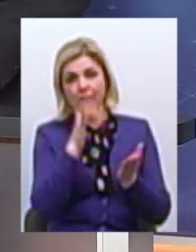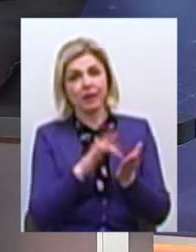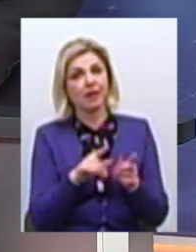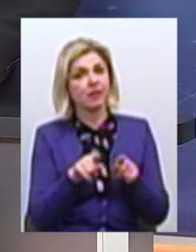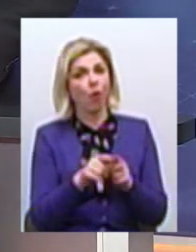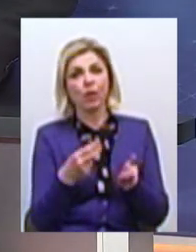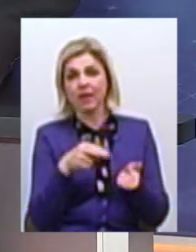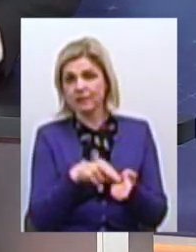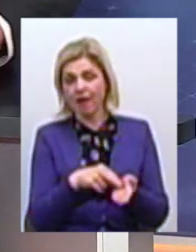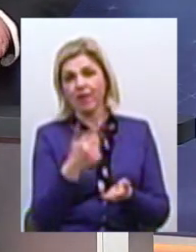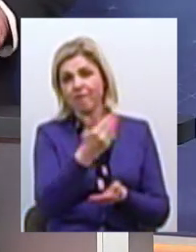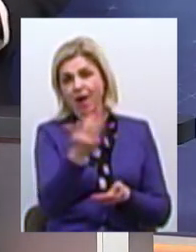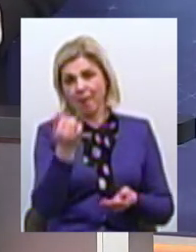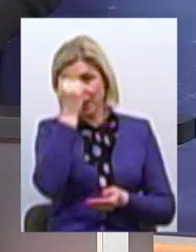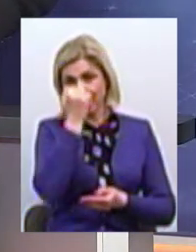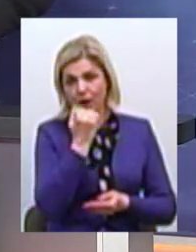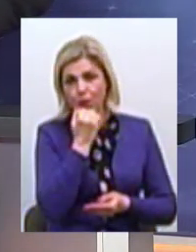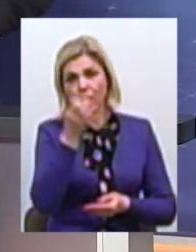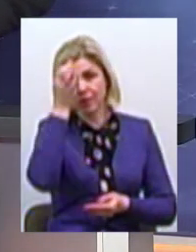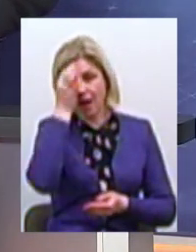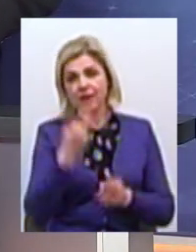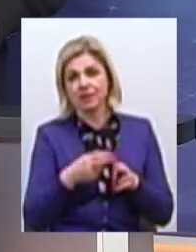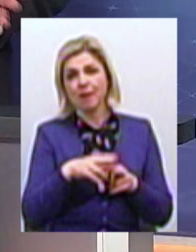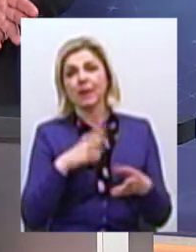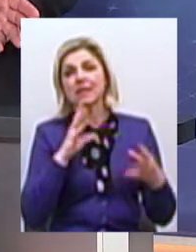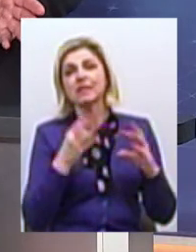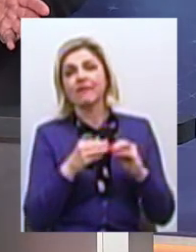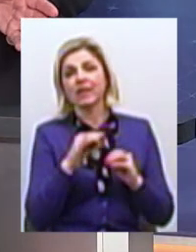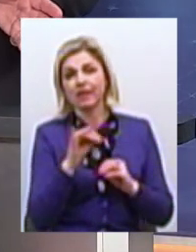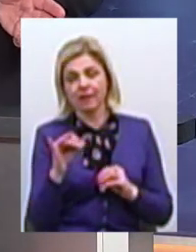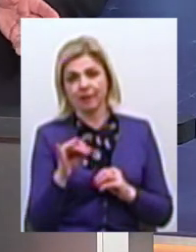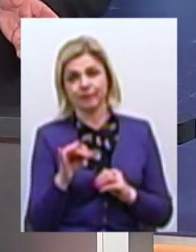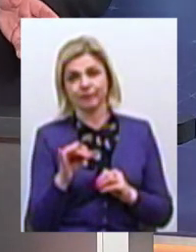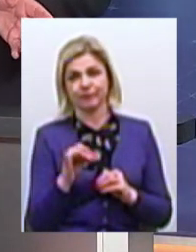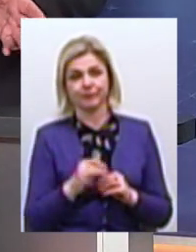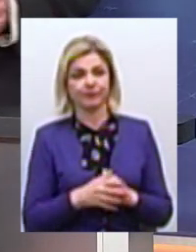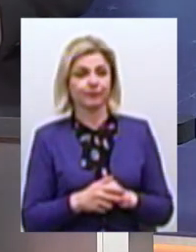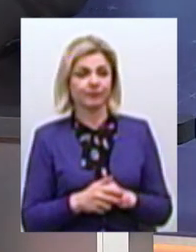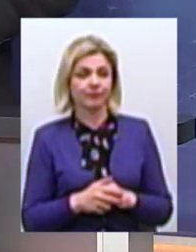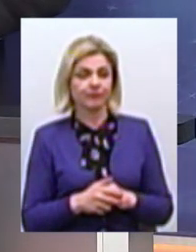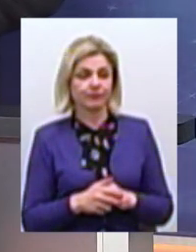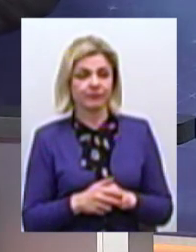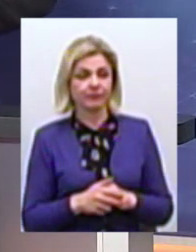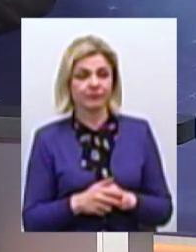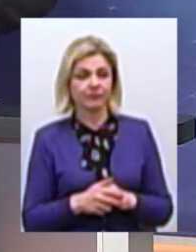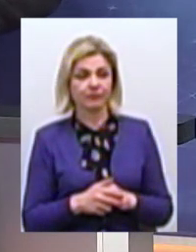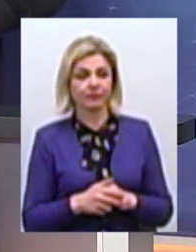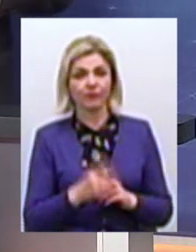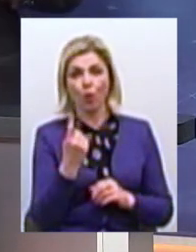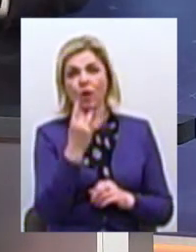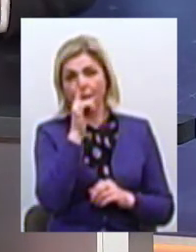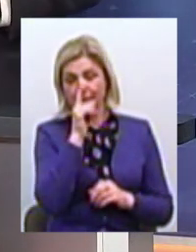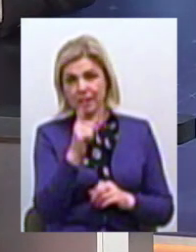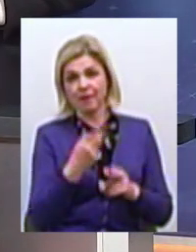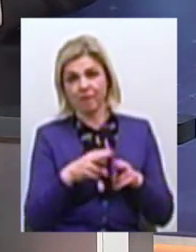Я вам дякую. Нагадаю, що це були звіти наживо, спільний проєкт Національної суспільної радіокомпанії України та громадського руху «Чесно». Раз на місяць в